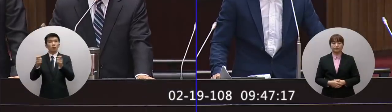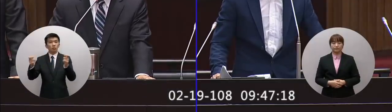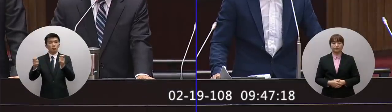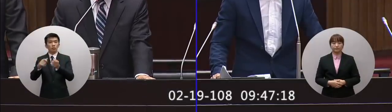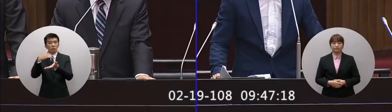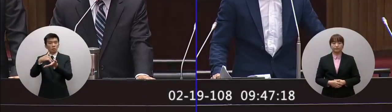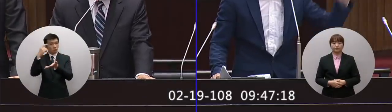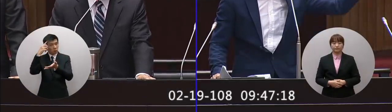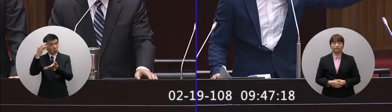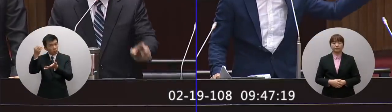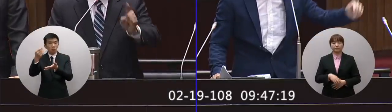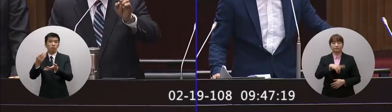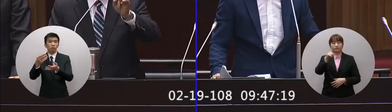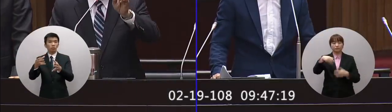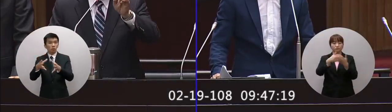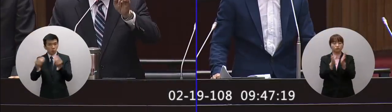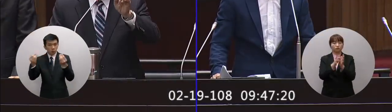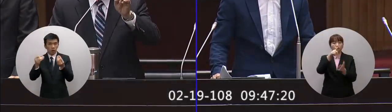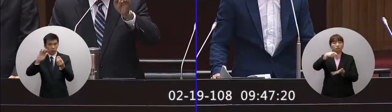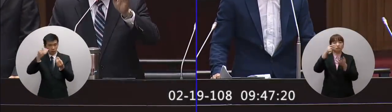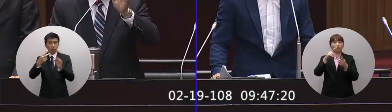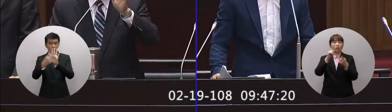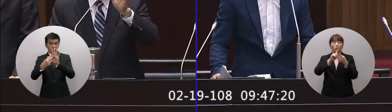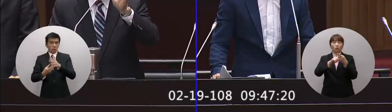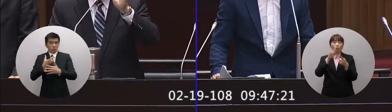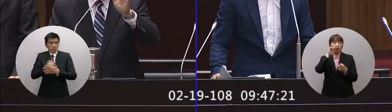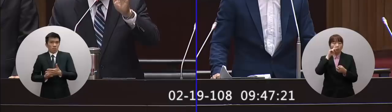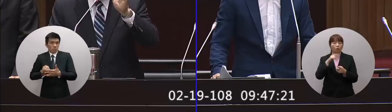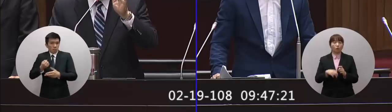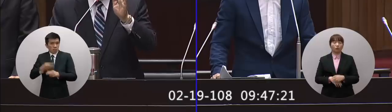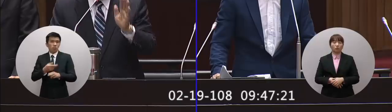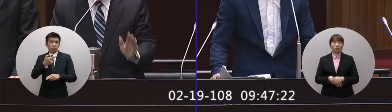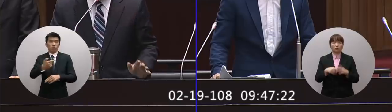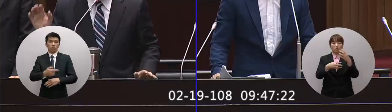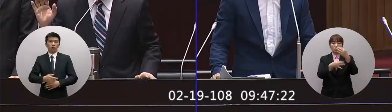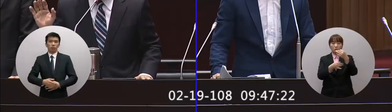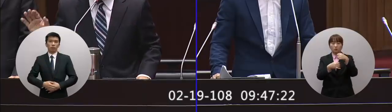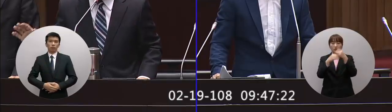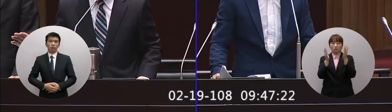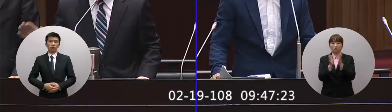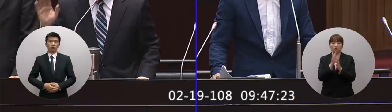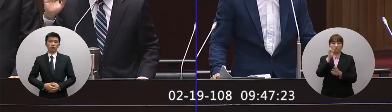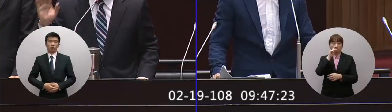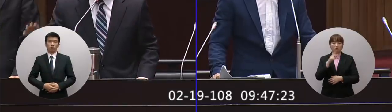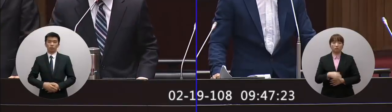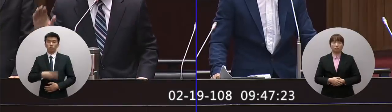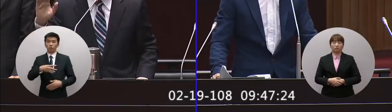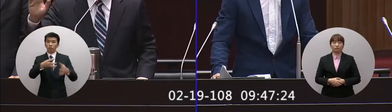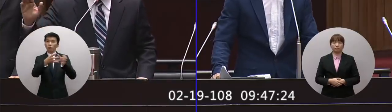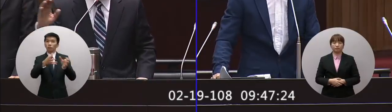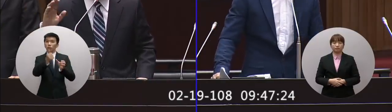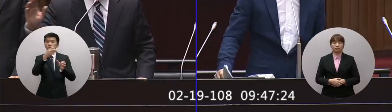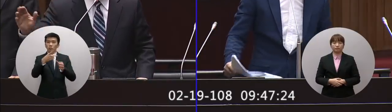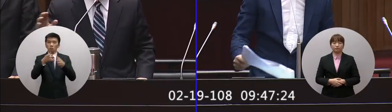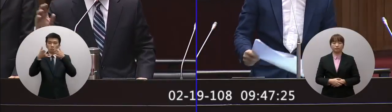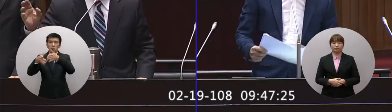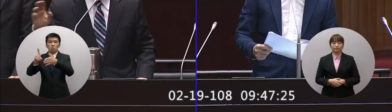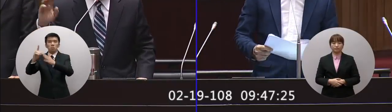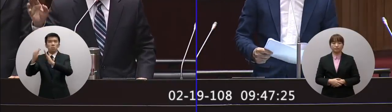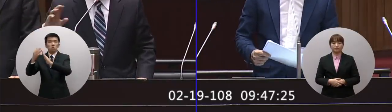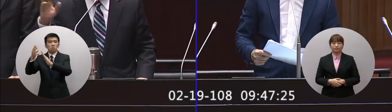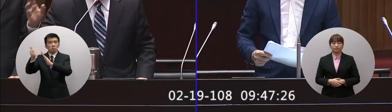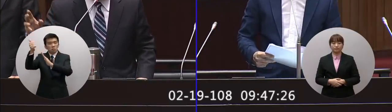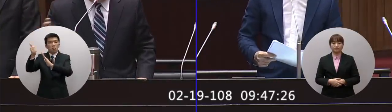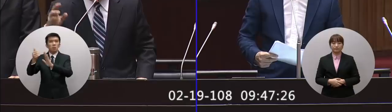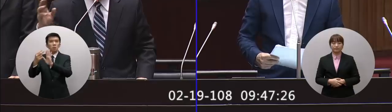把决心讲清楚。 所以那些部长是错的、啊，他们都讲错话了。 我 把时间量化 了。而部长也用不着去跟一个市长在